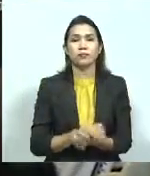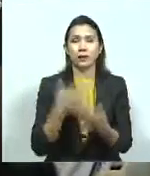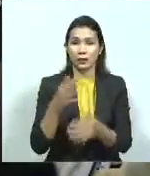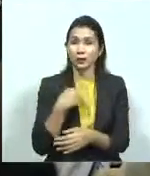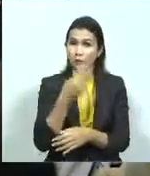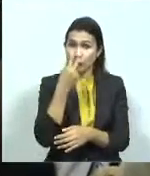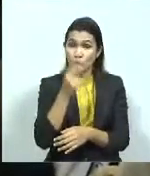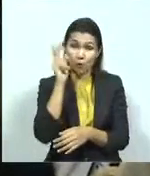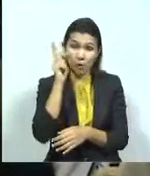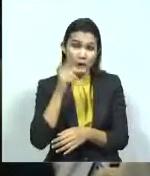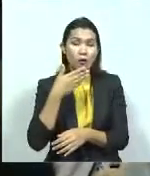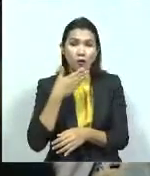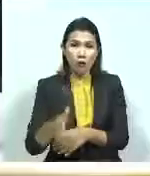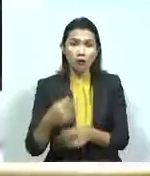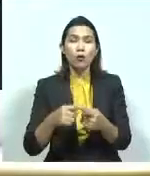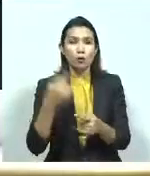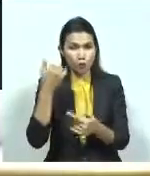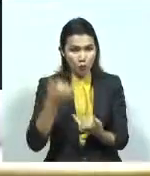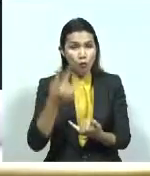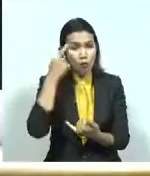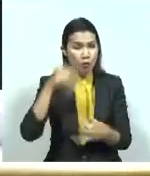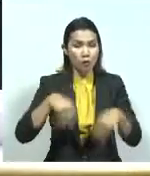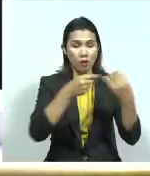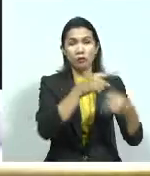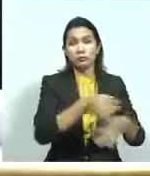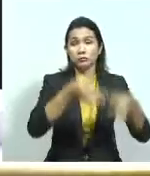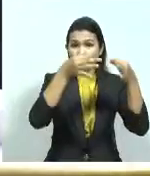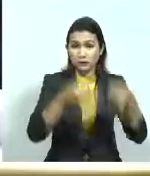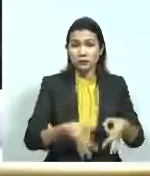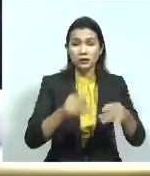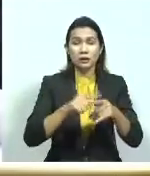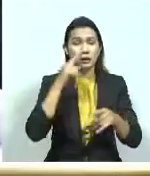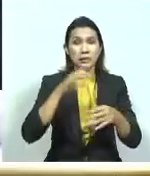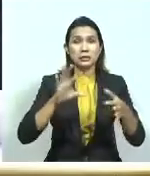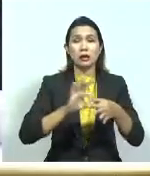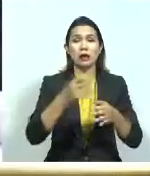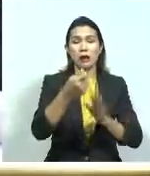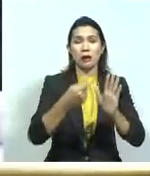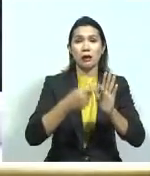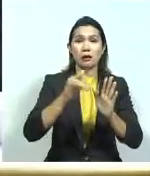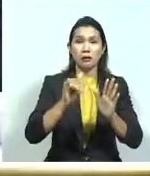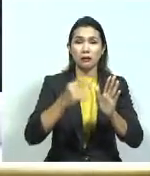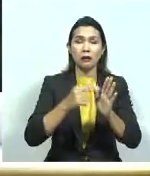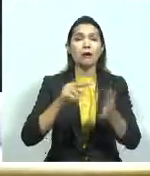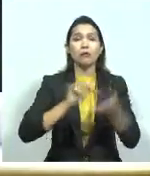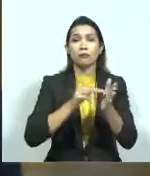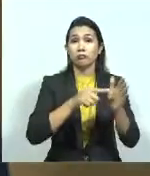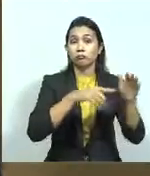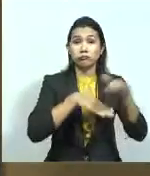ามข่าวมาตลอดจนทราบว่าแพรวาถูกตัดสินให้รับโทษในคดีอาญาเป็นที่เรียบร้อยแล้วโดยไม่เคยคิดหลบ